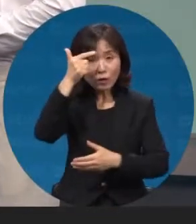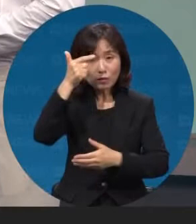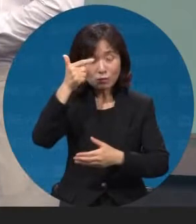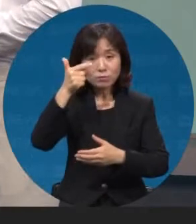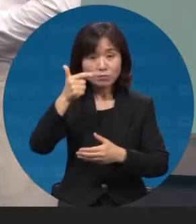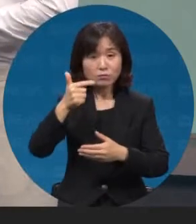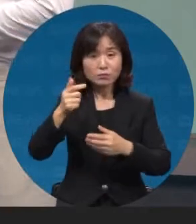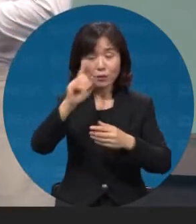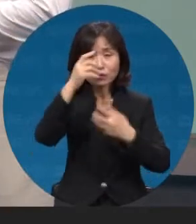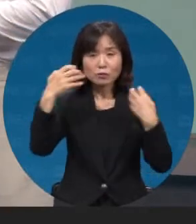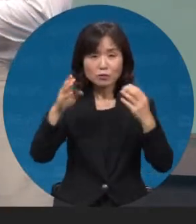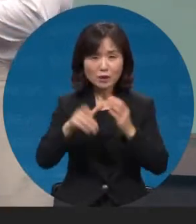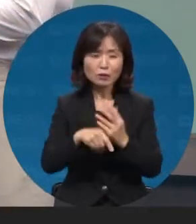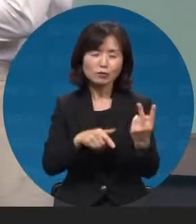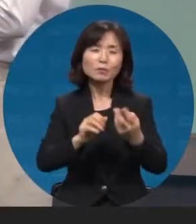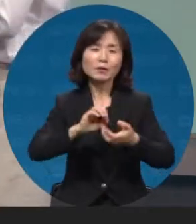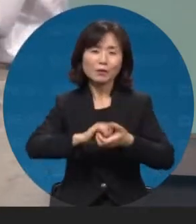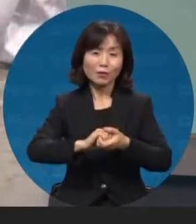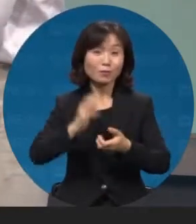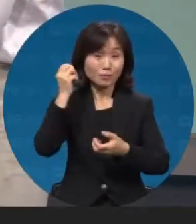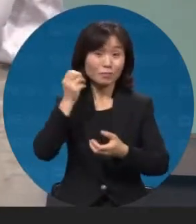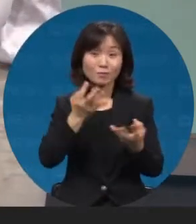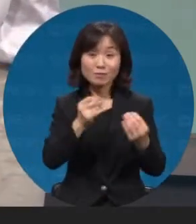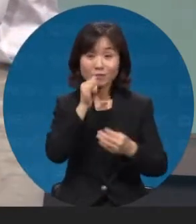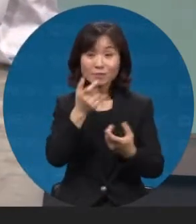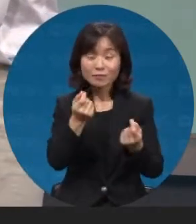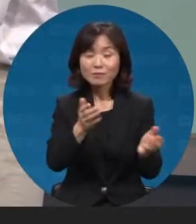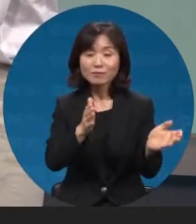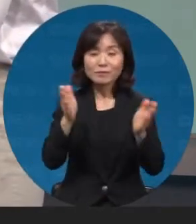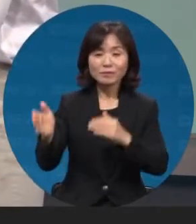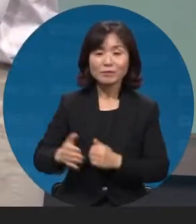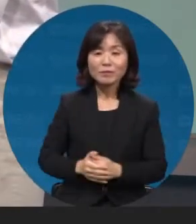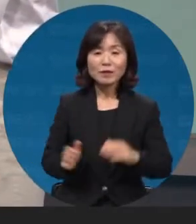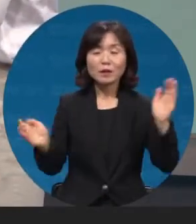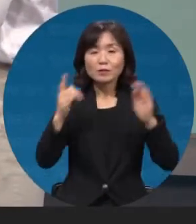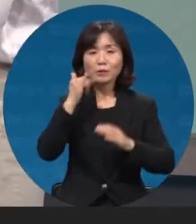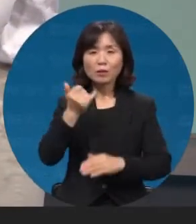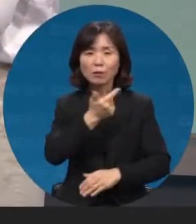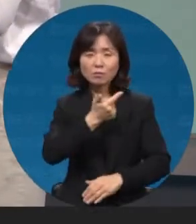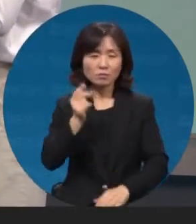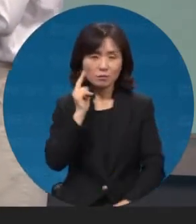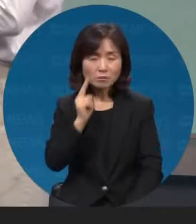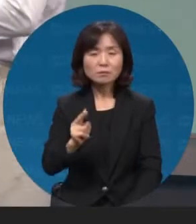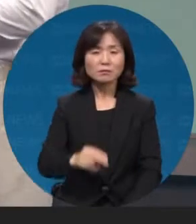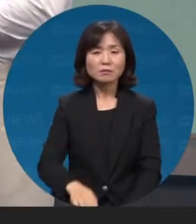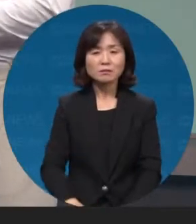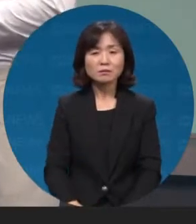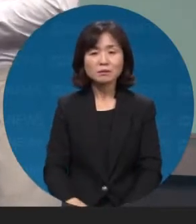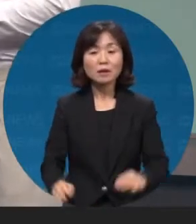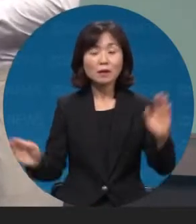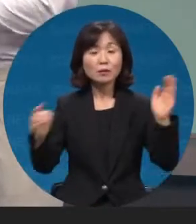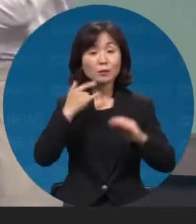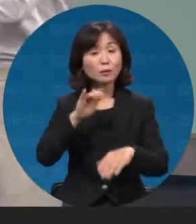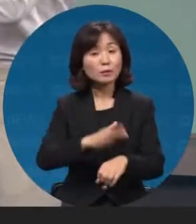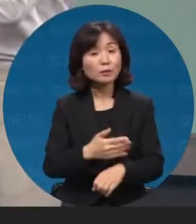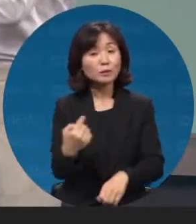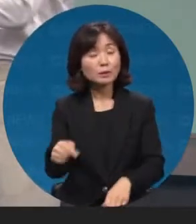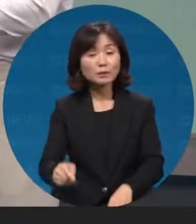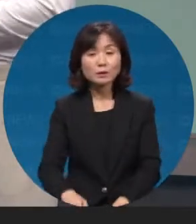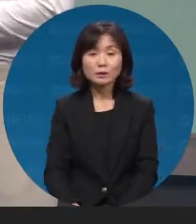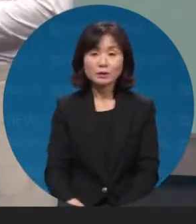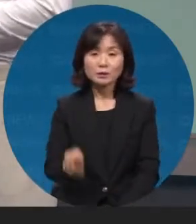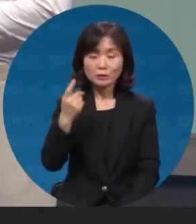많으실 것 같습니다 다음 소식 보겠습니다 학부 부가 너무 에 라고 했는데 학부모들이 뭘 잘못한 모양이죠 근데 아시다시피